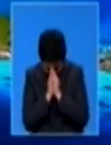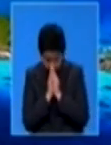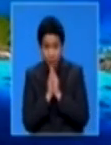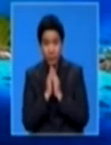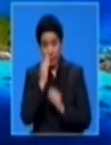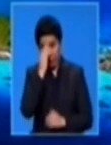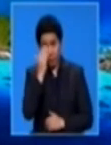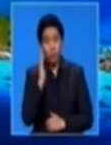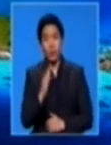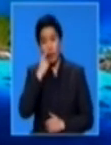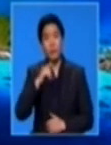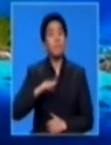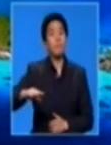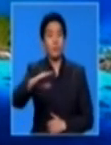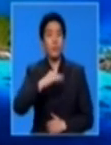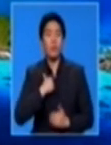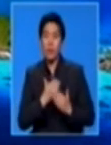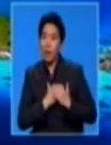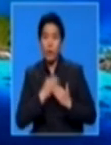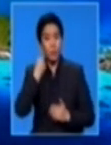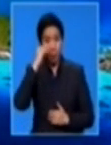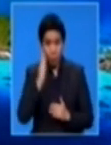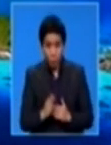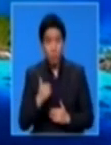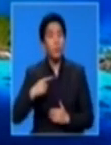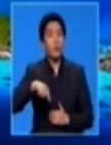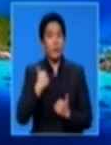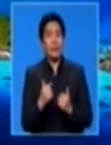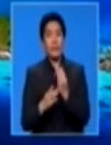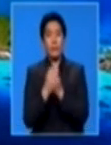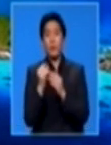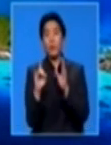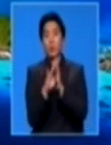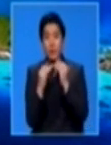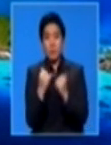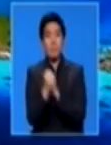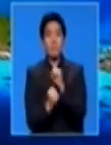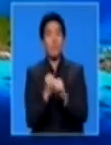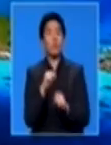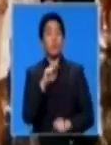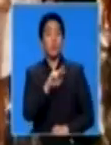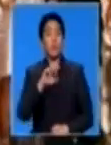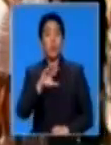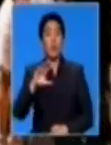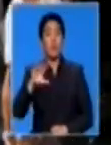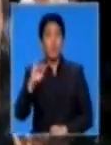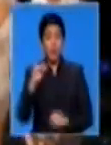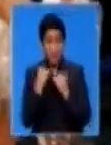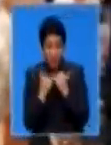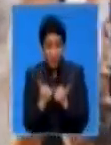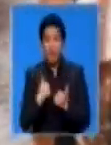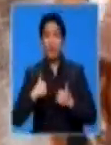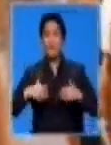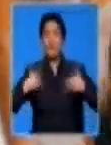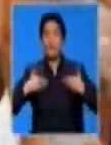สวัสดีครับพ่อแม่พี่น้องชาวไทยที่รักทุกท่านในสัปดาห์สุดท้ายของปี2558นี้ผมขอร่วมแสดงความยินดี